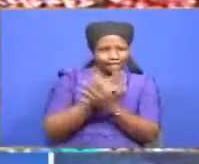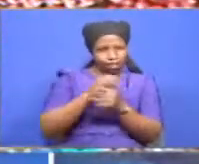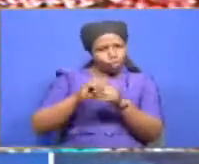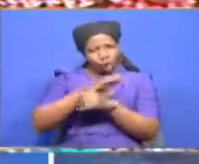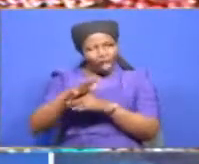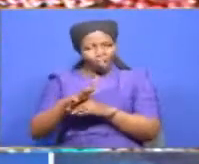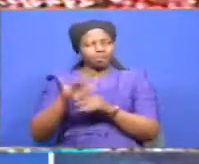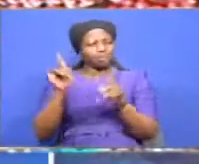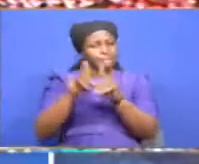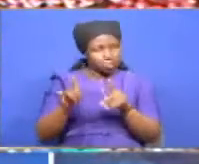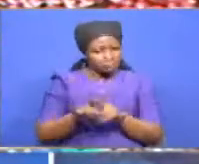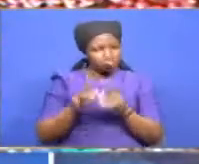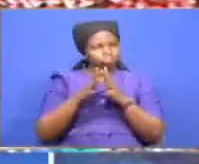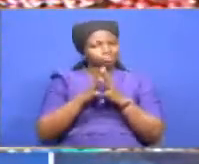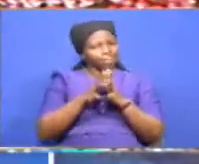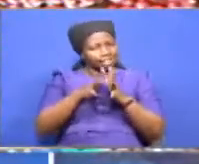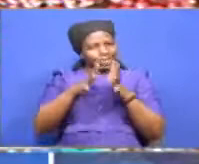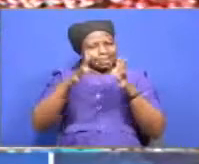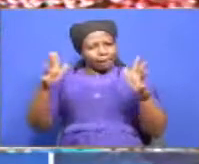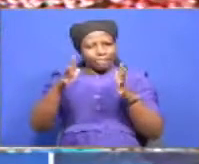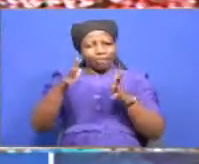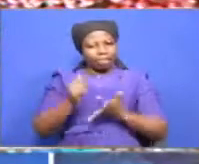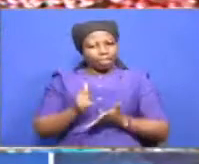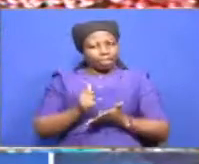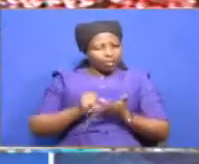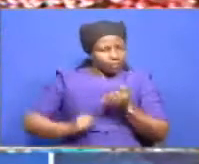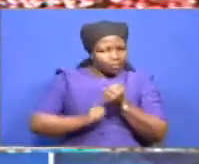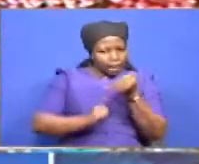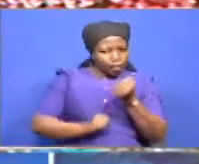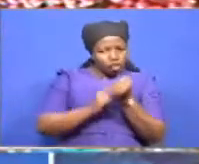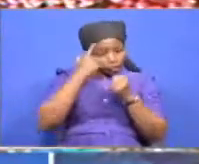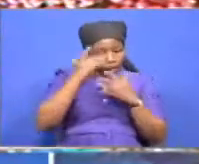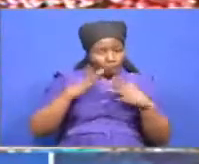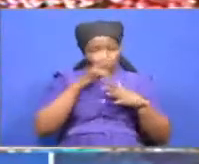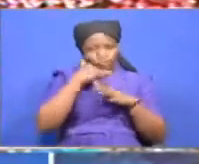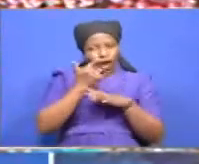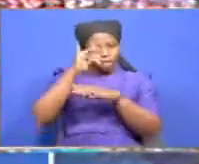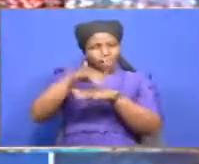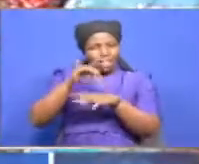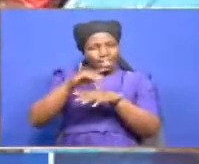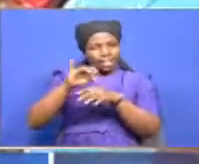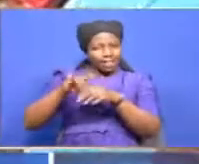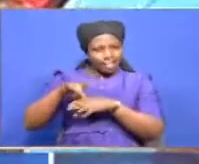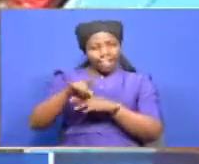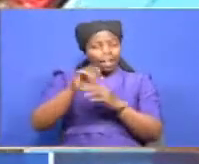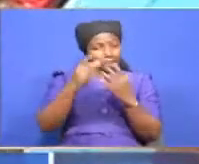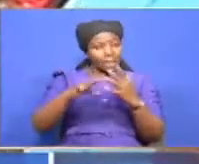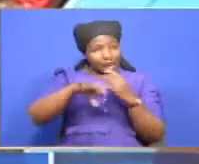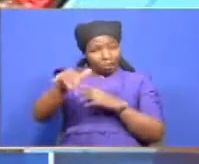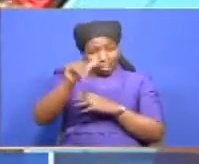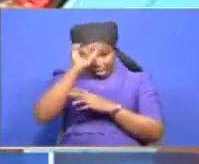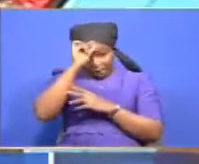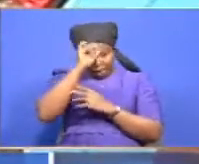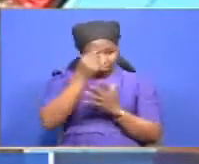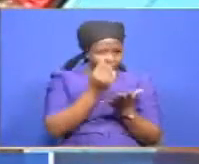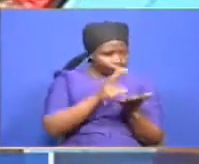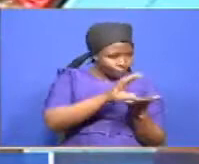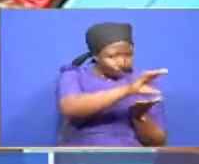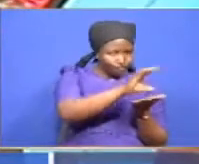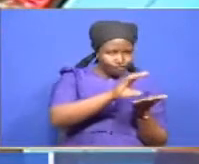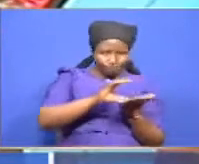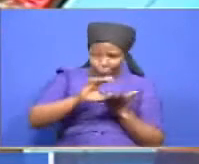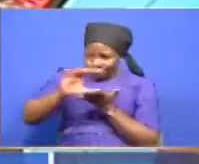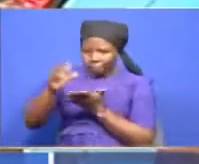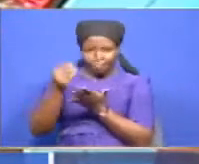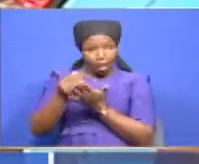wa kushughulikia watu ambao wamethibitishwa kuambukizwa virusi hivyo. Katika kaunti nyingi, serikali zinaelekeza pesa katika ununuzi